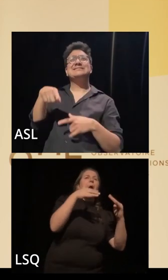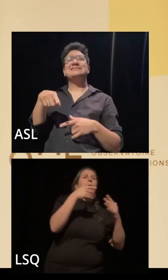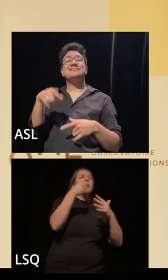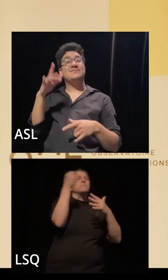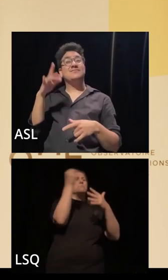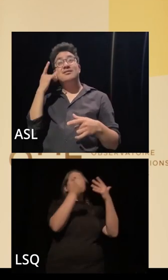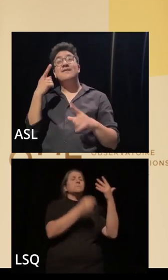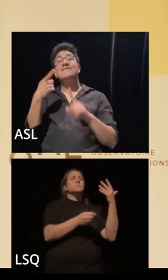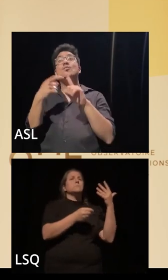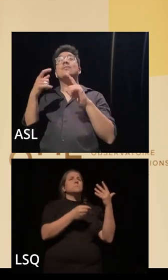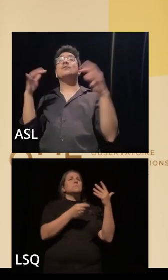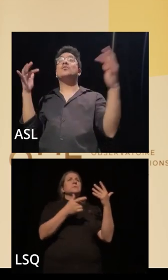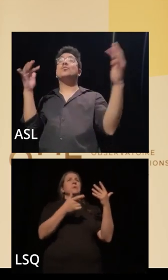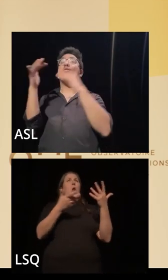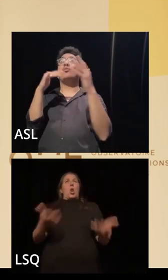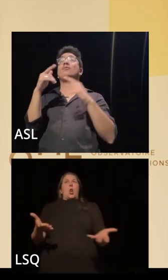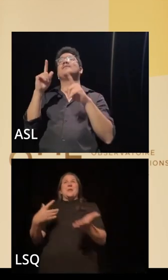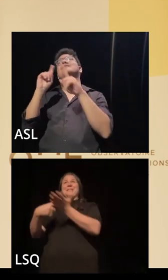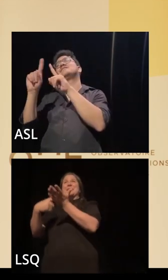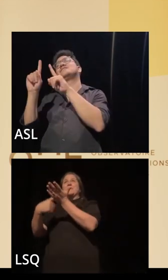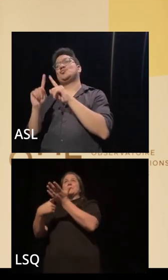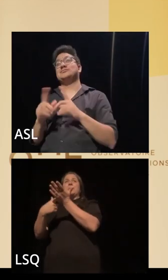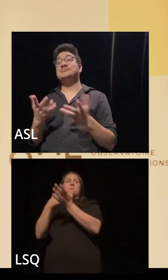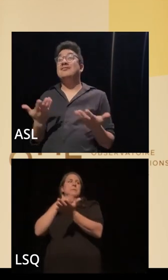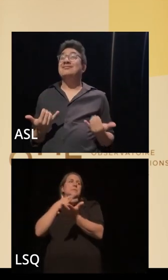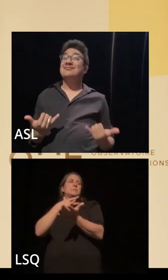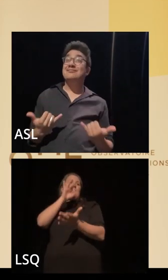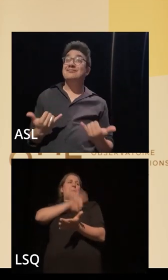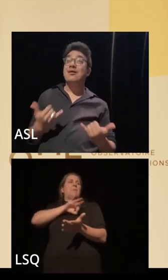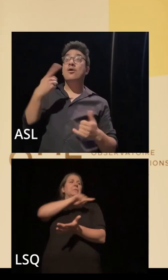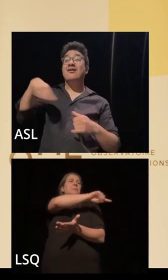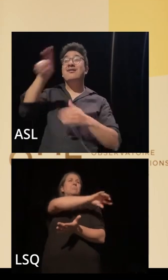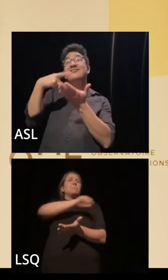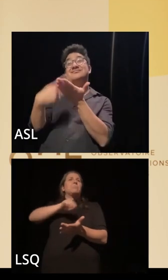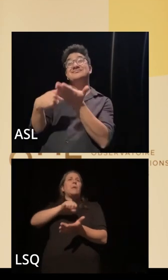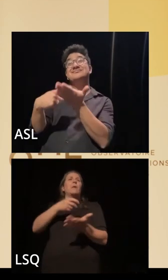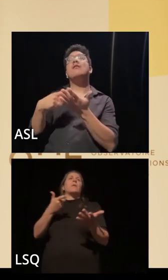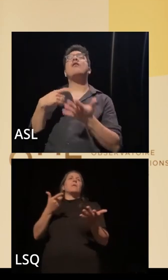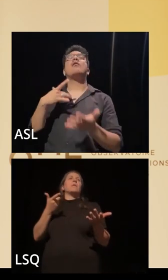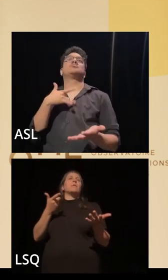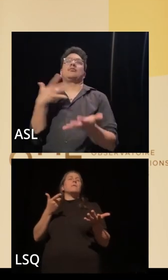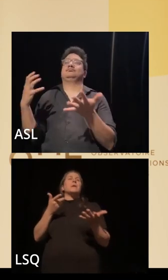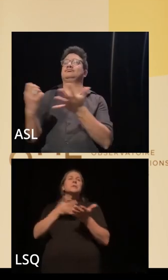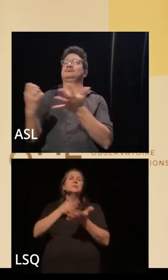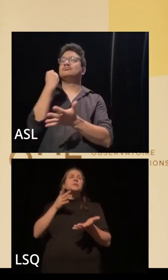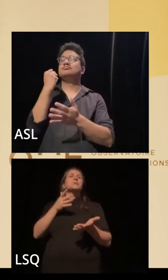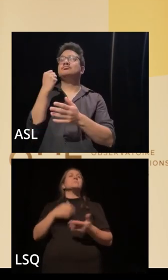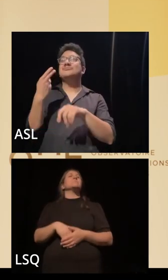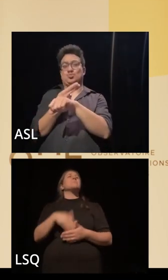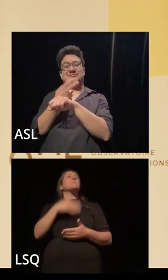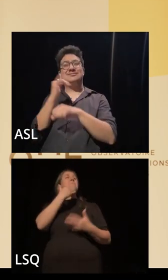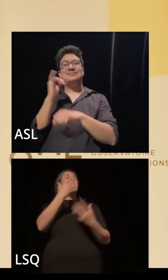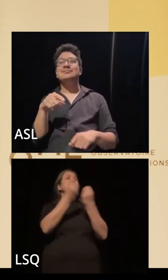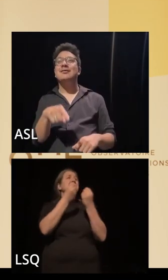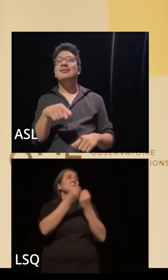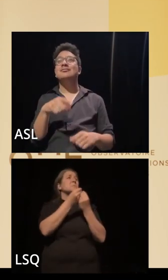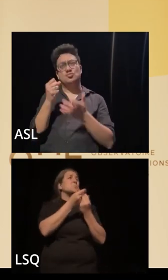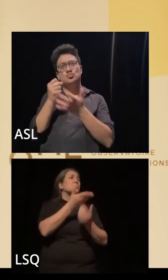cette discussion plus large que nous avons. Alors, je remercie nos invités. Merci, Maud,